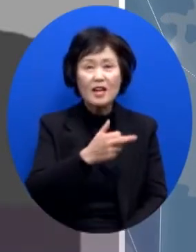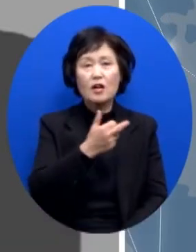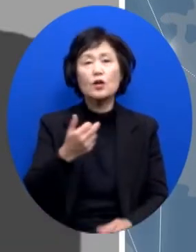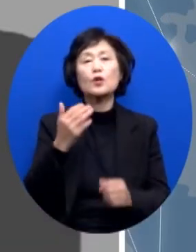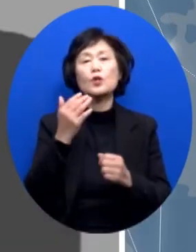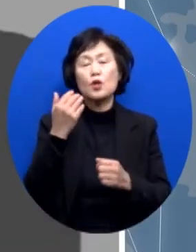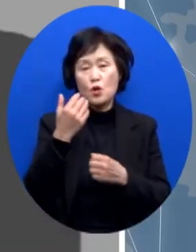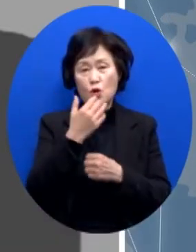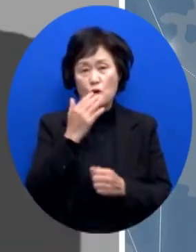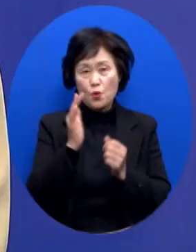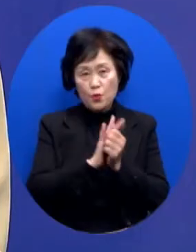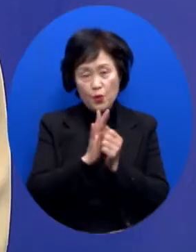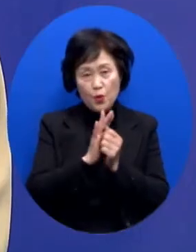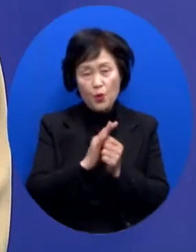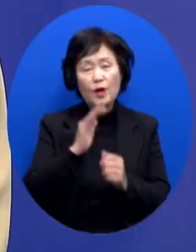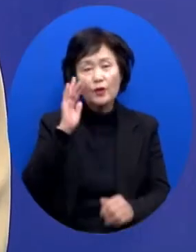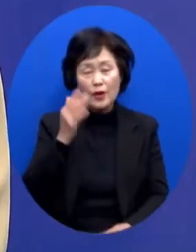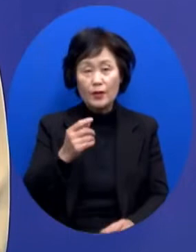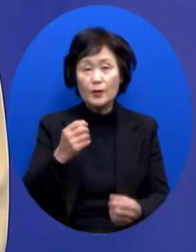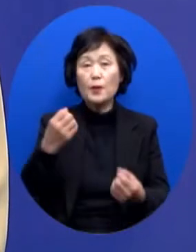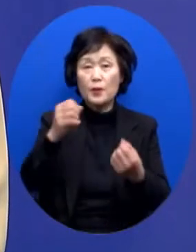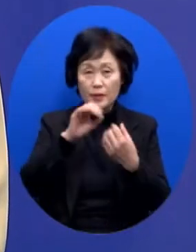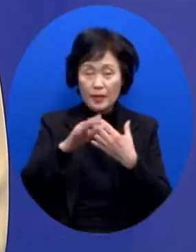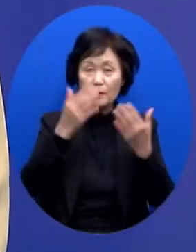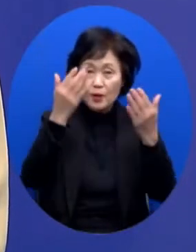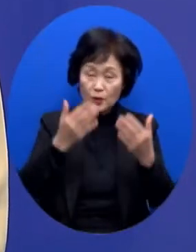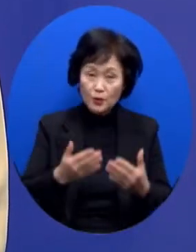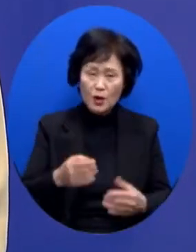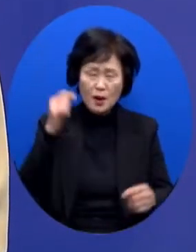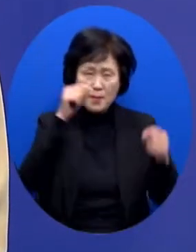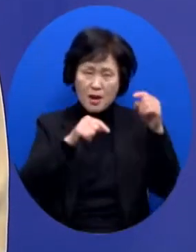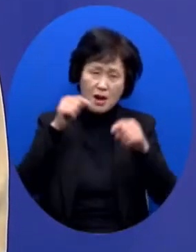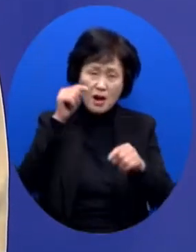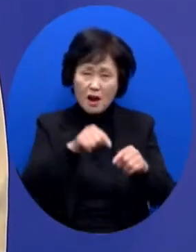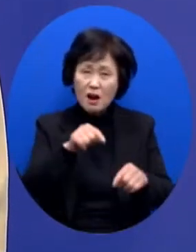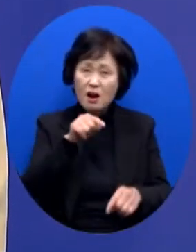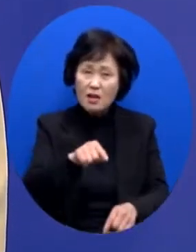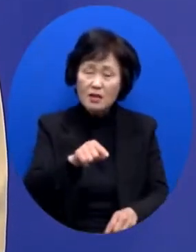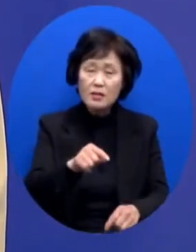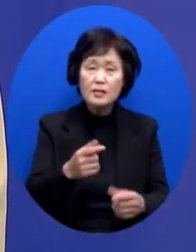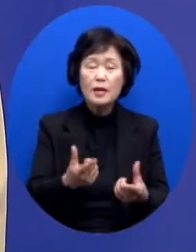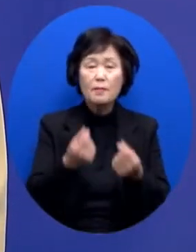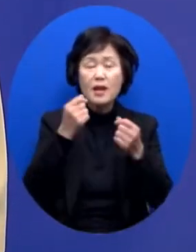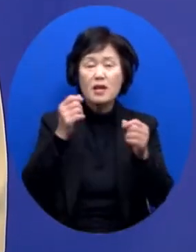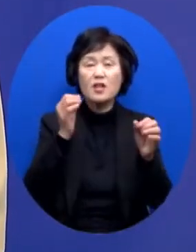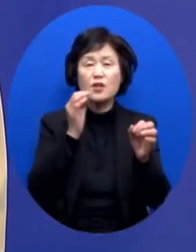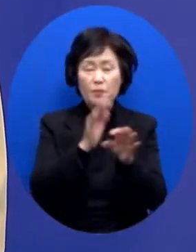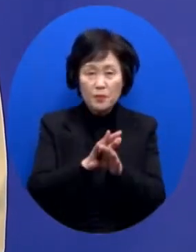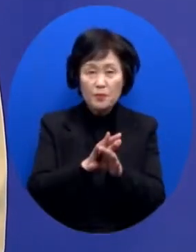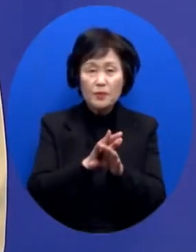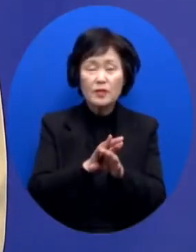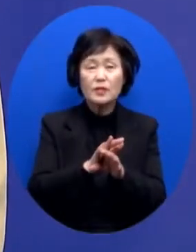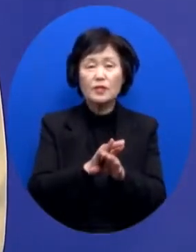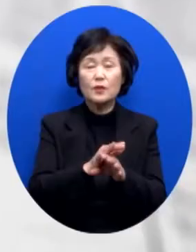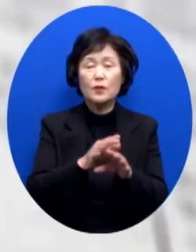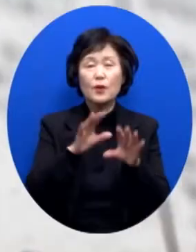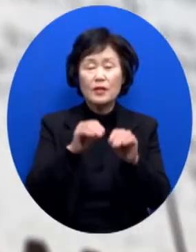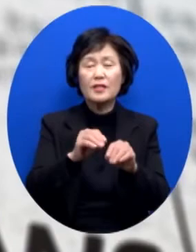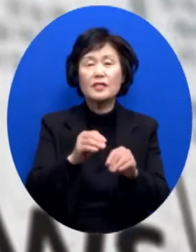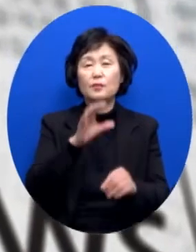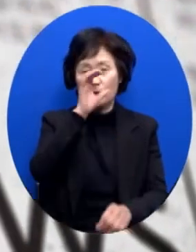하죠 4 소개 산이 오늘 말씀 고맙습니다 4 있습니다